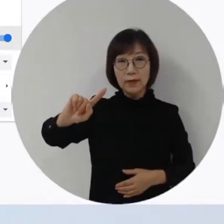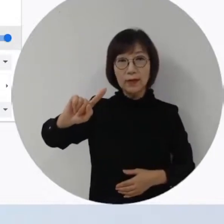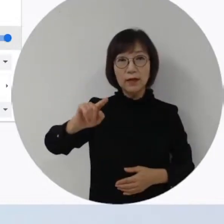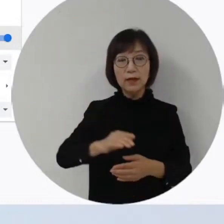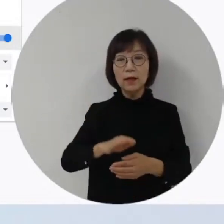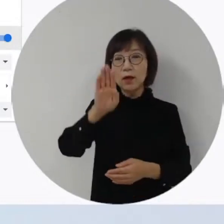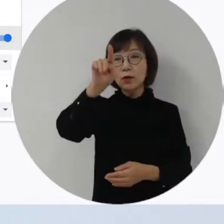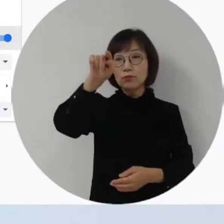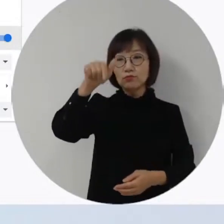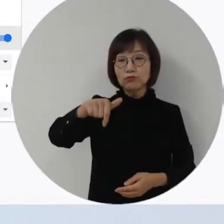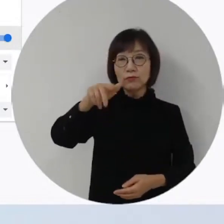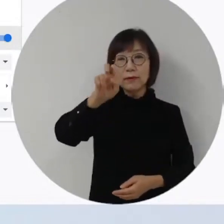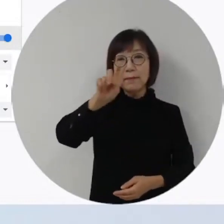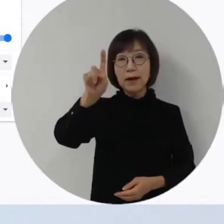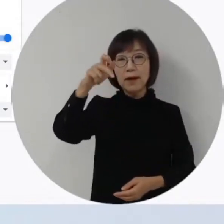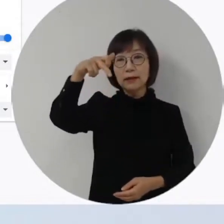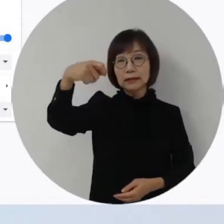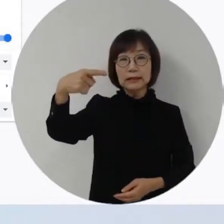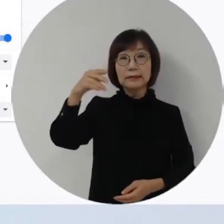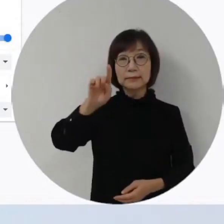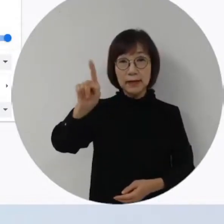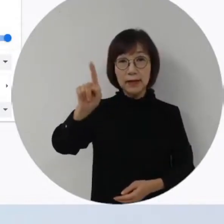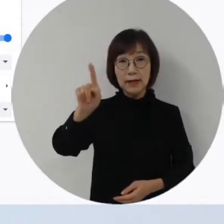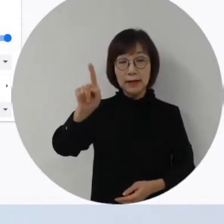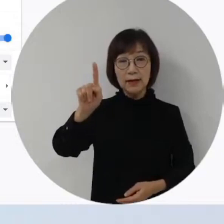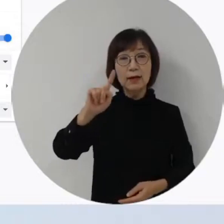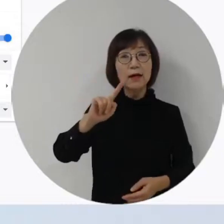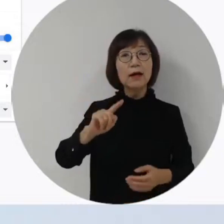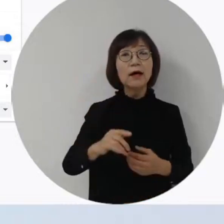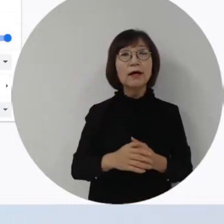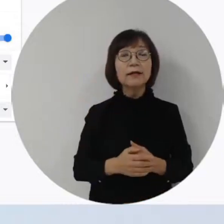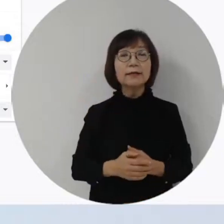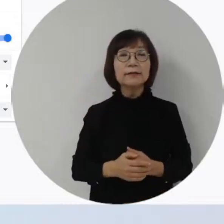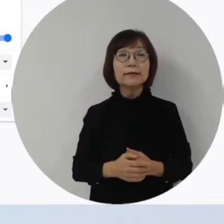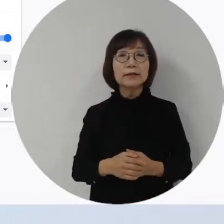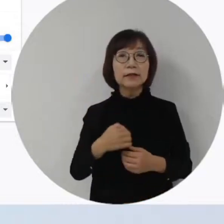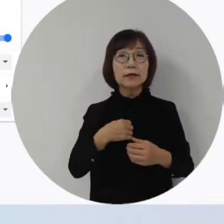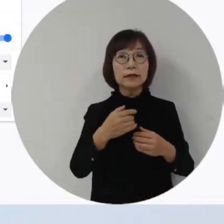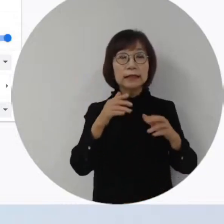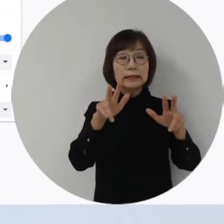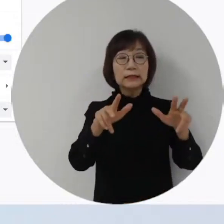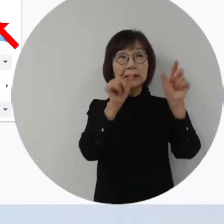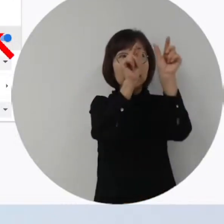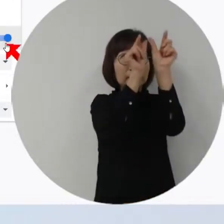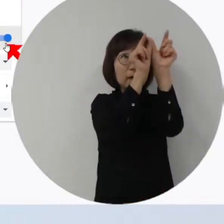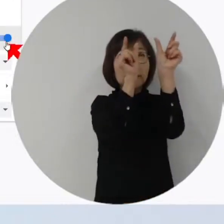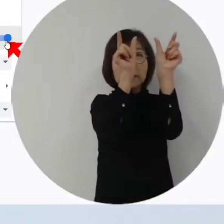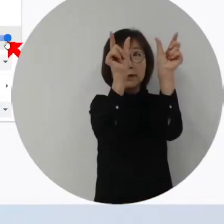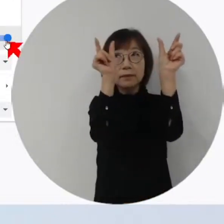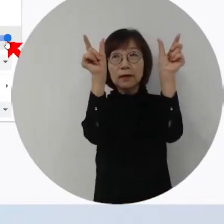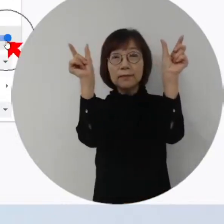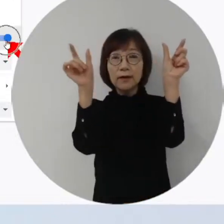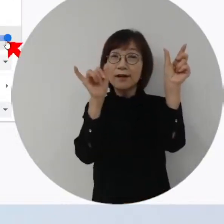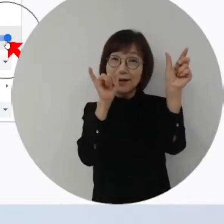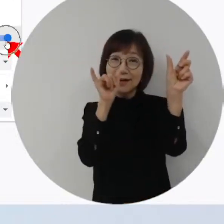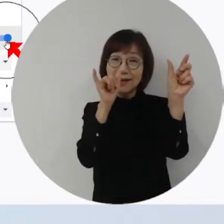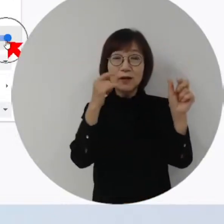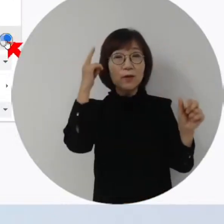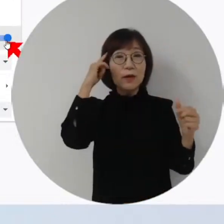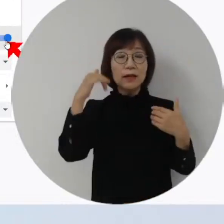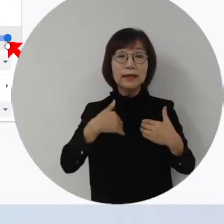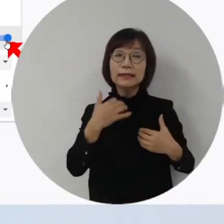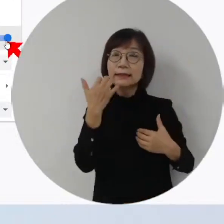있어요. 여기가 켜져 있기 때문이에요. 북마크바를 클릭을 해서